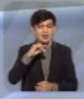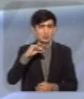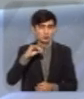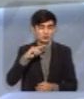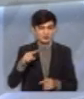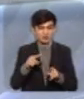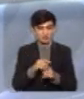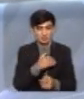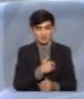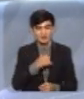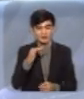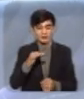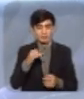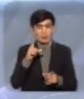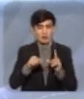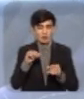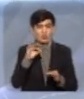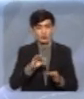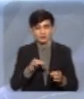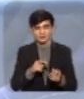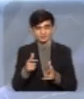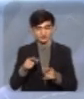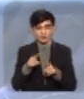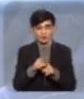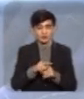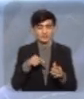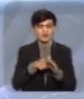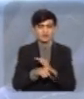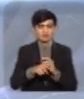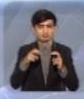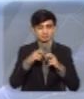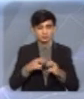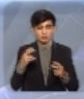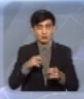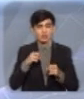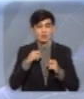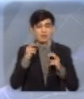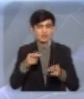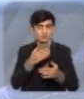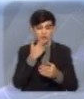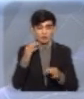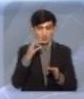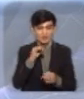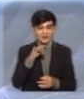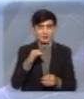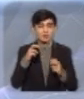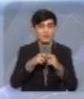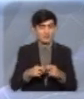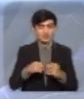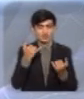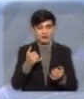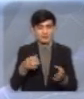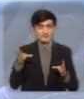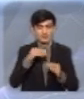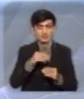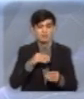все поступающее на переработку молоко должно соответствовать техрегламентам по безопасности. Однако такую проверку сейчас не